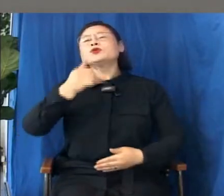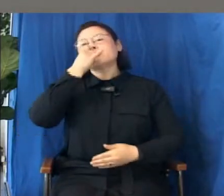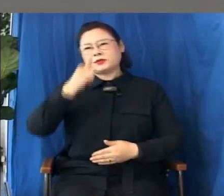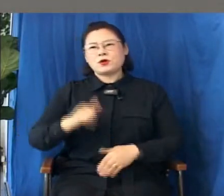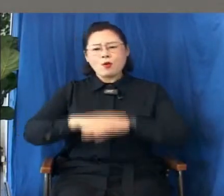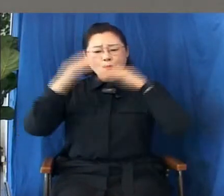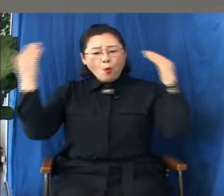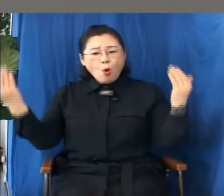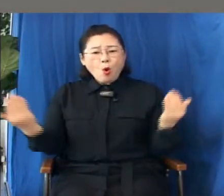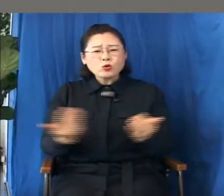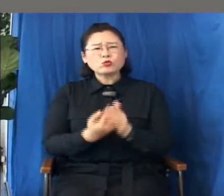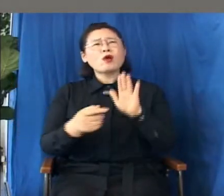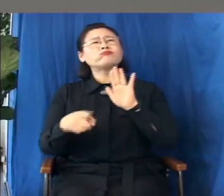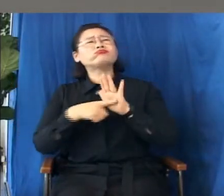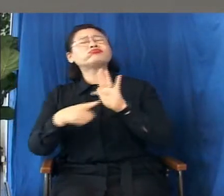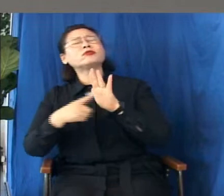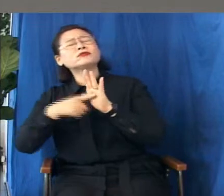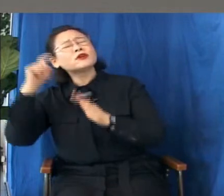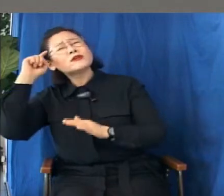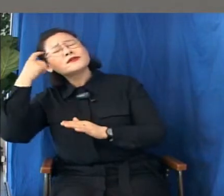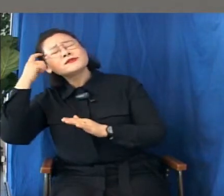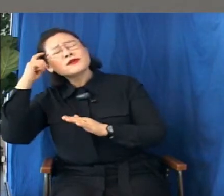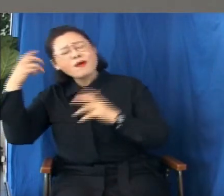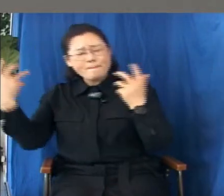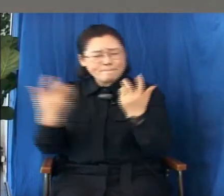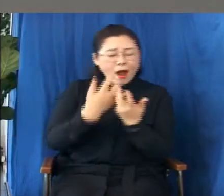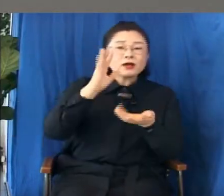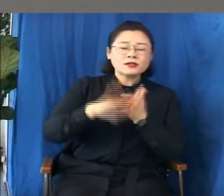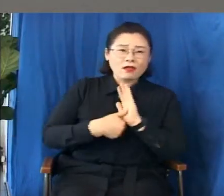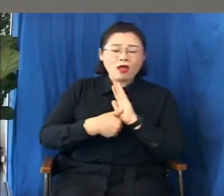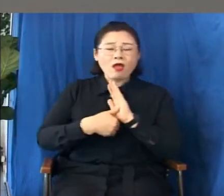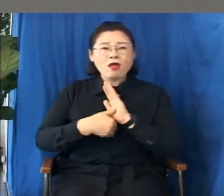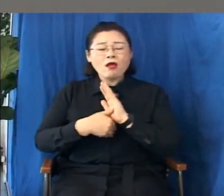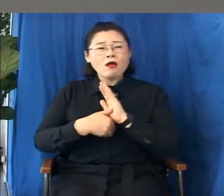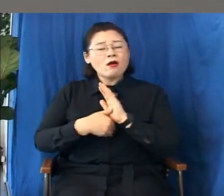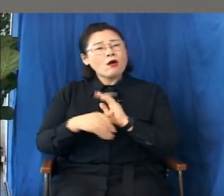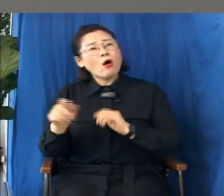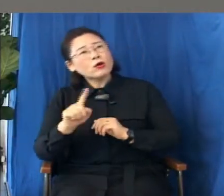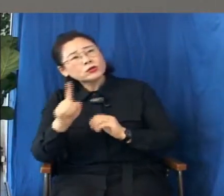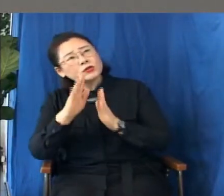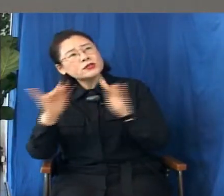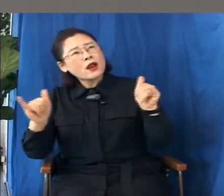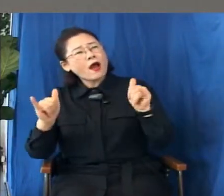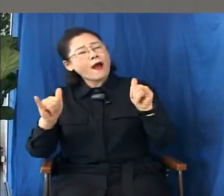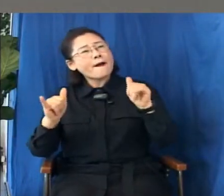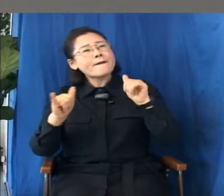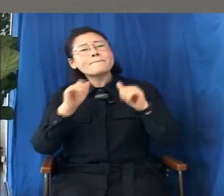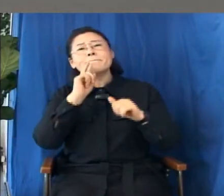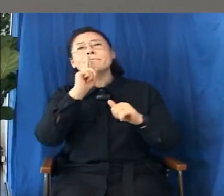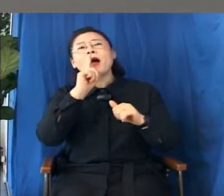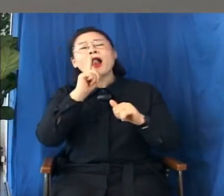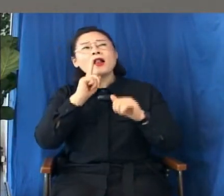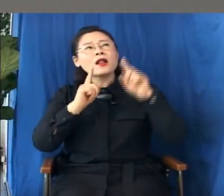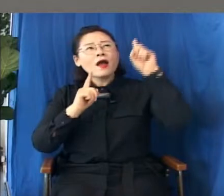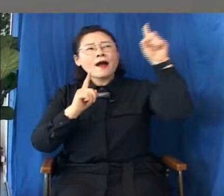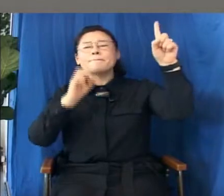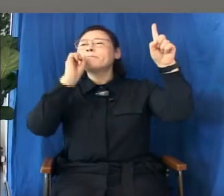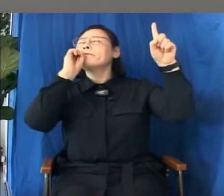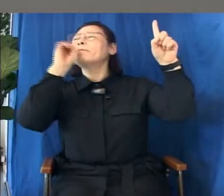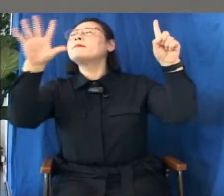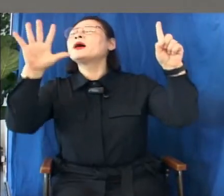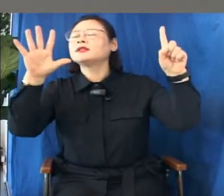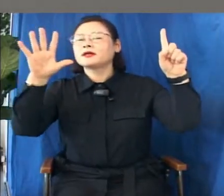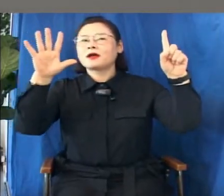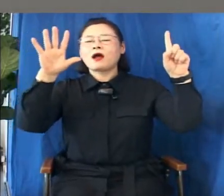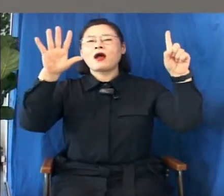꽉 차 있을 때 어떤 말 한마디가 긍정으로 확 바꿔버리잖아요. 그 사람이 저와 여러분이 되어야